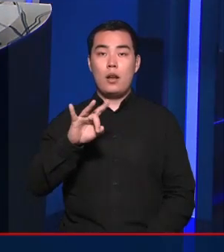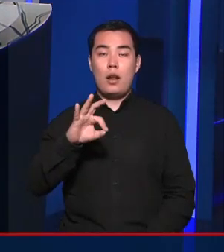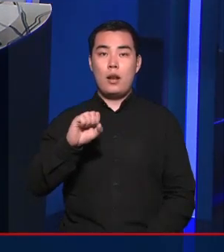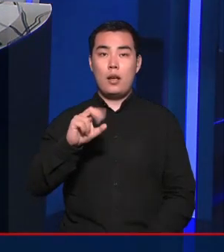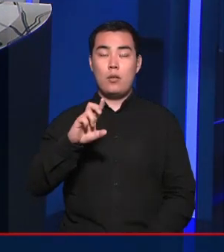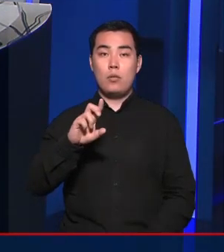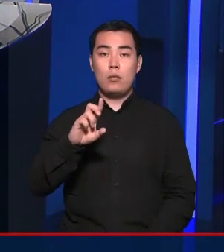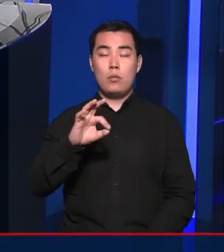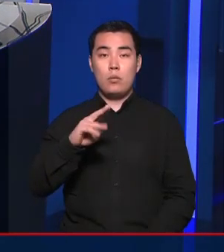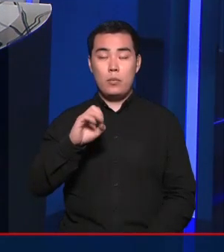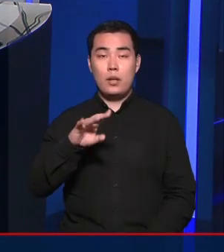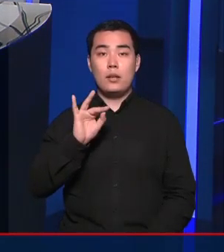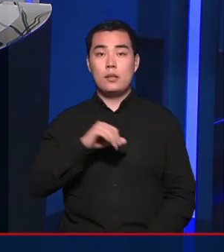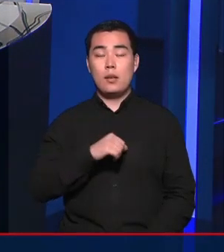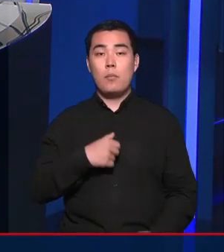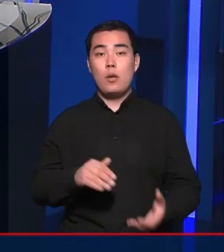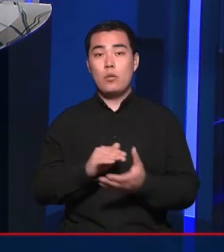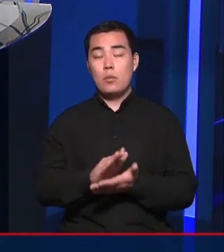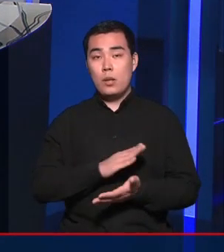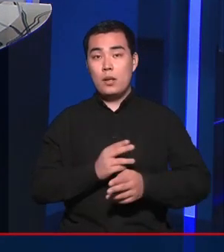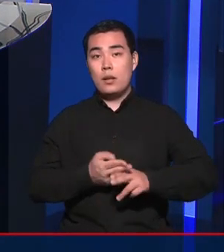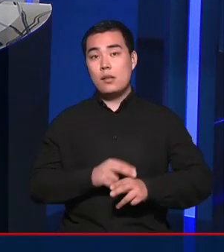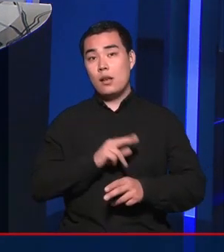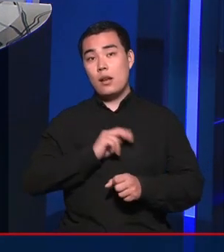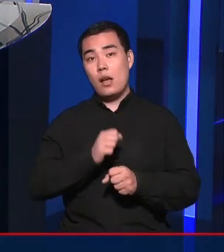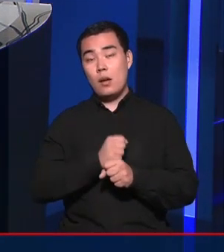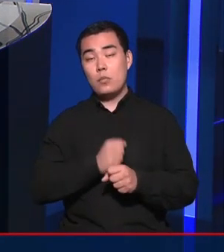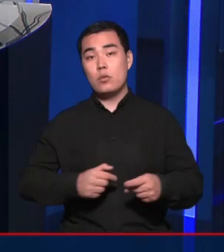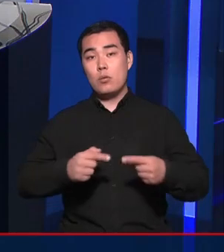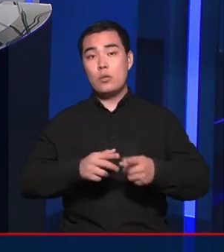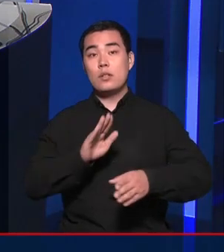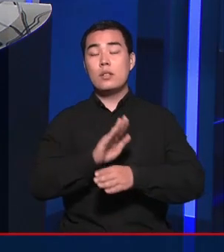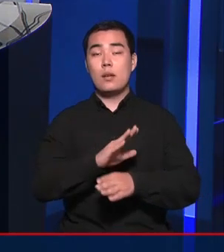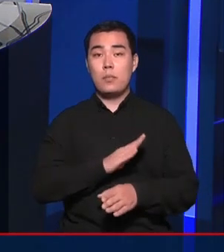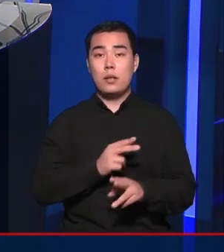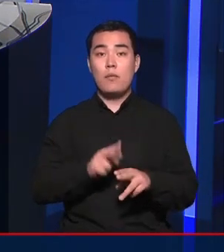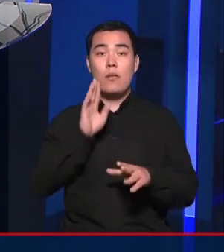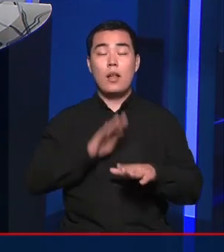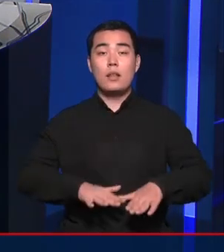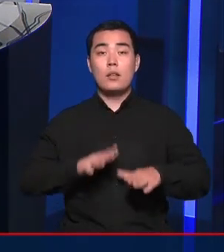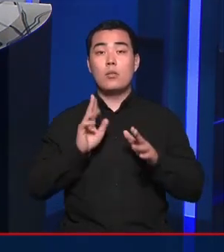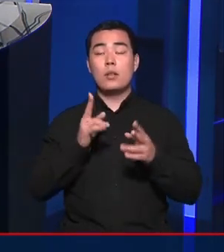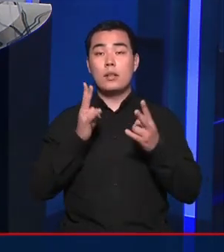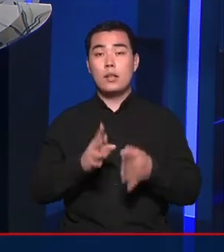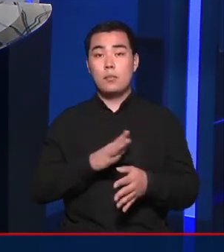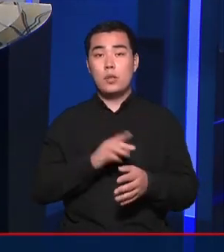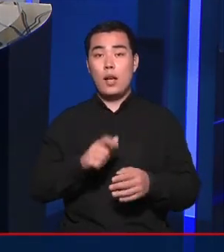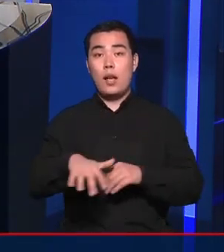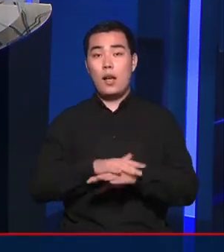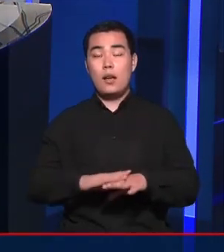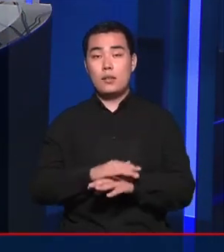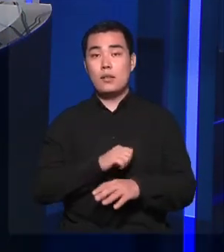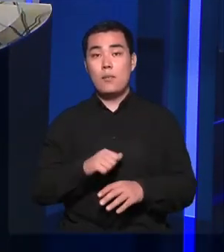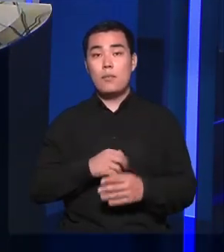аудандарына барып, тұрғын үйлердің құрылысымен танысты. Мердігерлерге нақты міндеттер жүктеді. Су тасқыннан зардап шеккен тұрғындардың күн